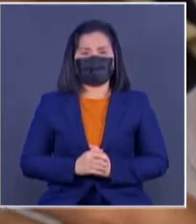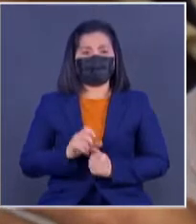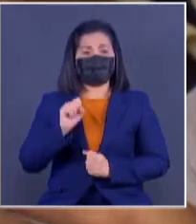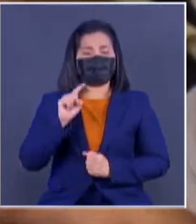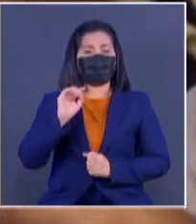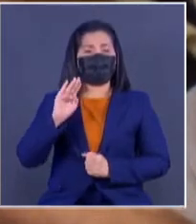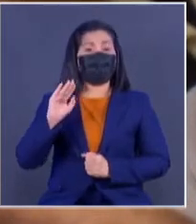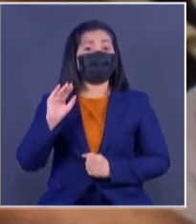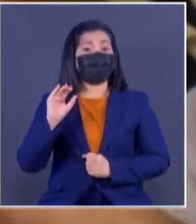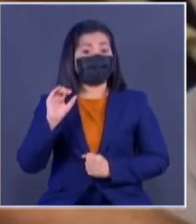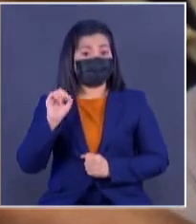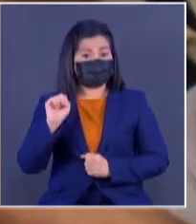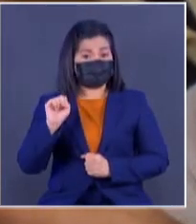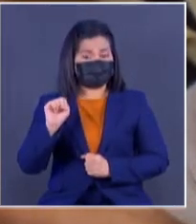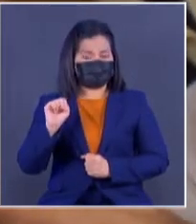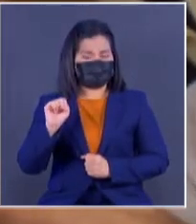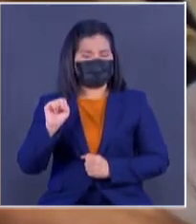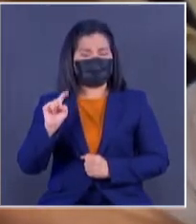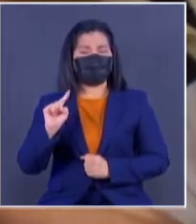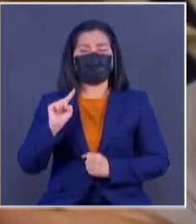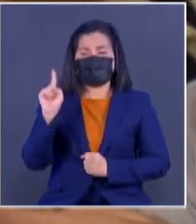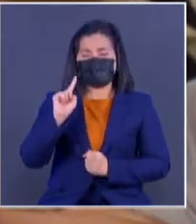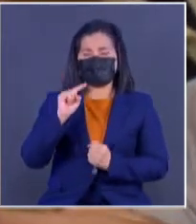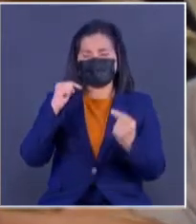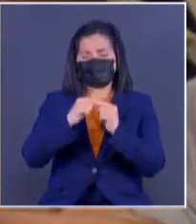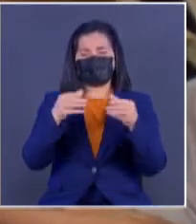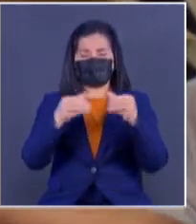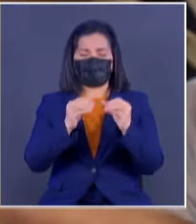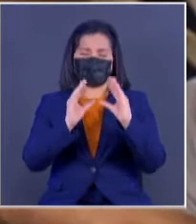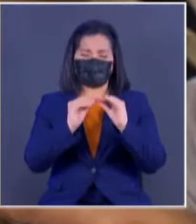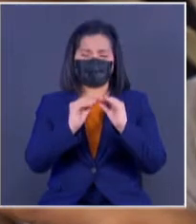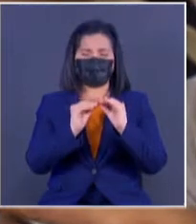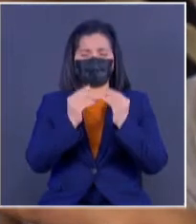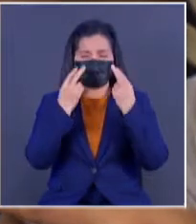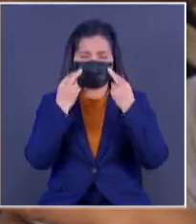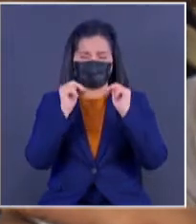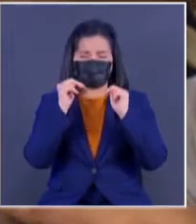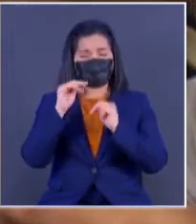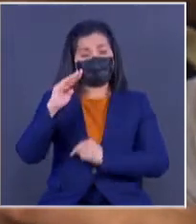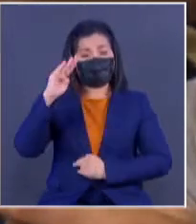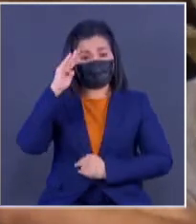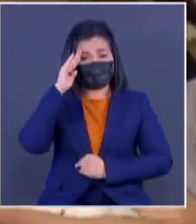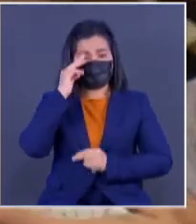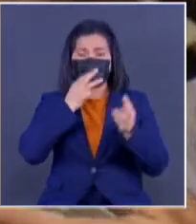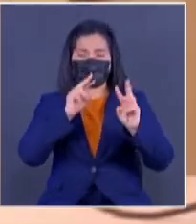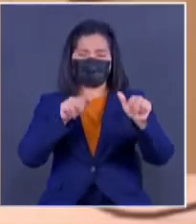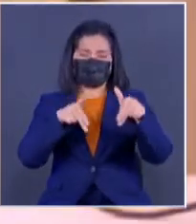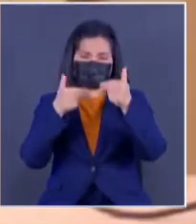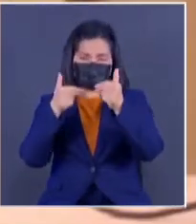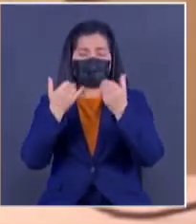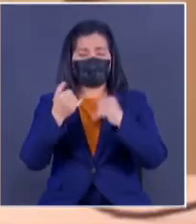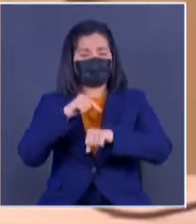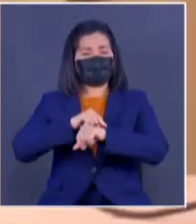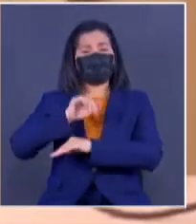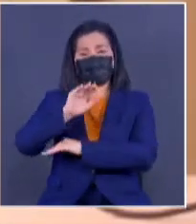ส.เนี่ยนะครับบอกว่าหน่วยงานที่ร่วมประชุมกับพลเอกประยุทธ์จันทร์โอชาท่านนายกรัฐมนตรีประชุมผ่านทางระบบวิดีโอคอนเฟอเรนซ์ในช่วงบ่ายวัน